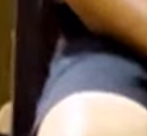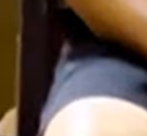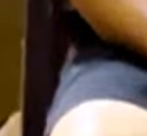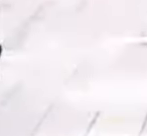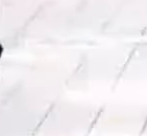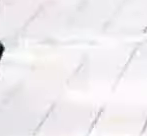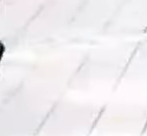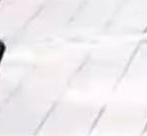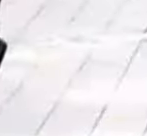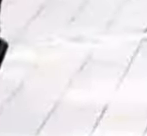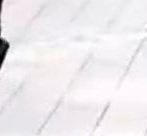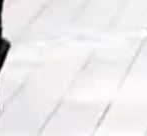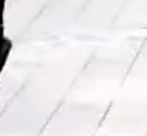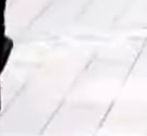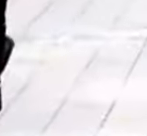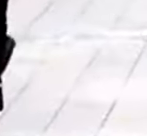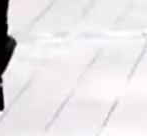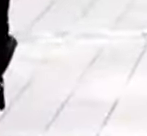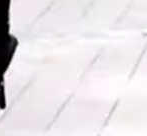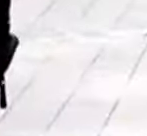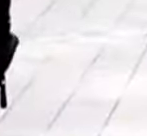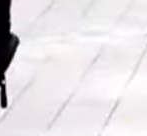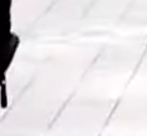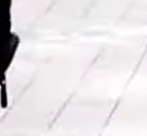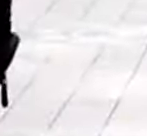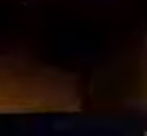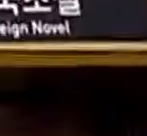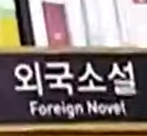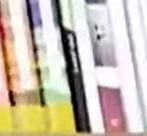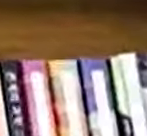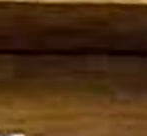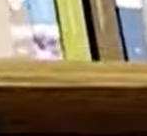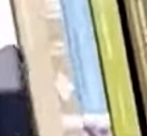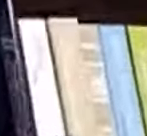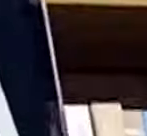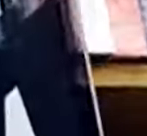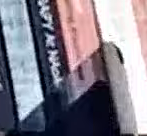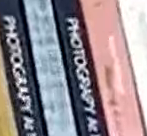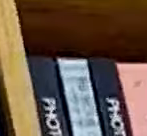sa pamamagitan ng simpleng pagbabasa.